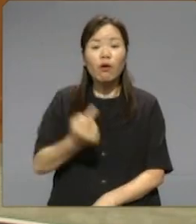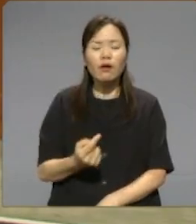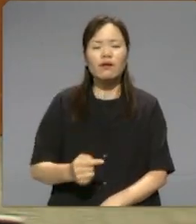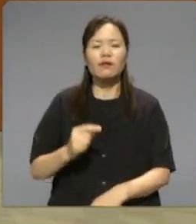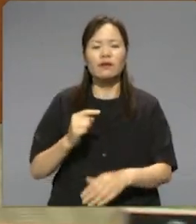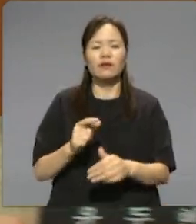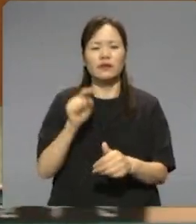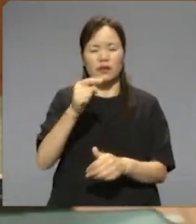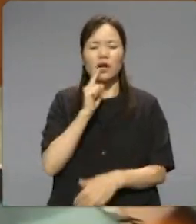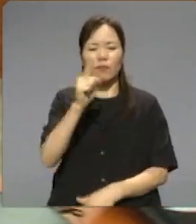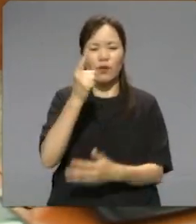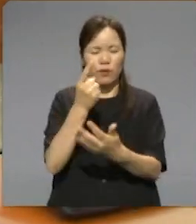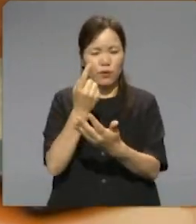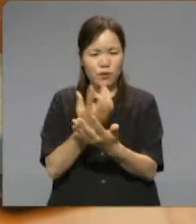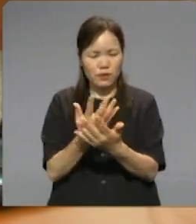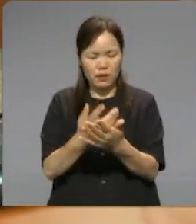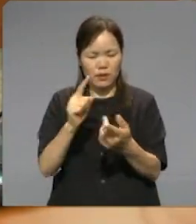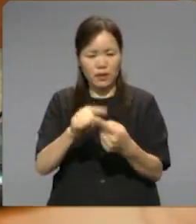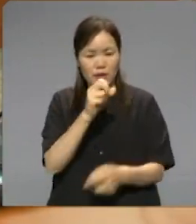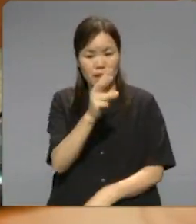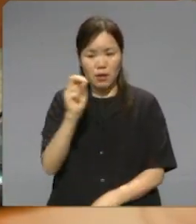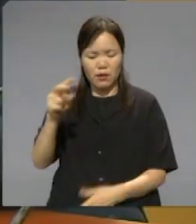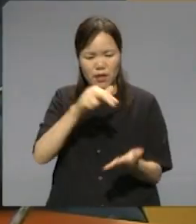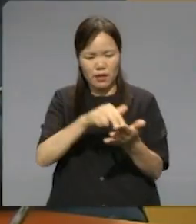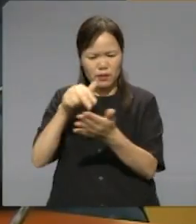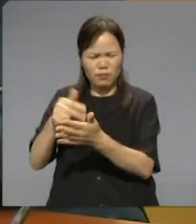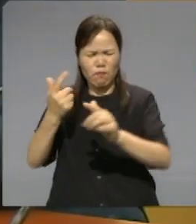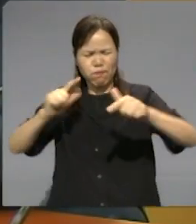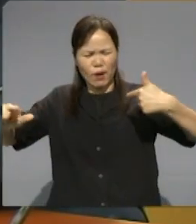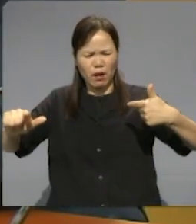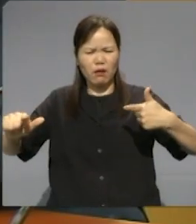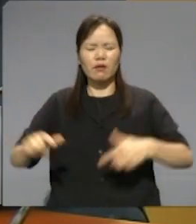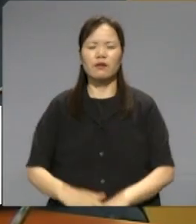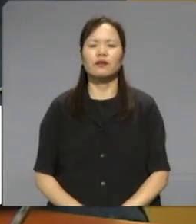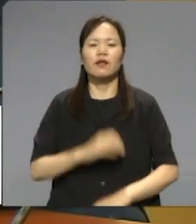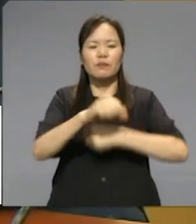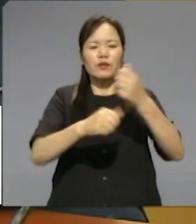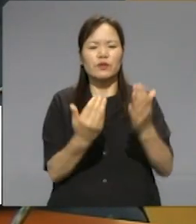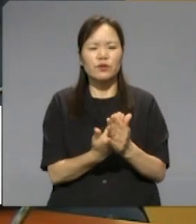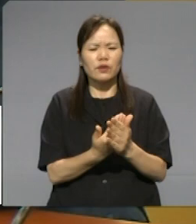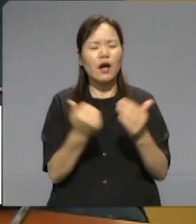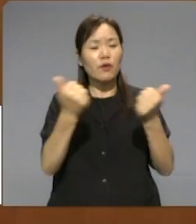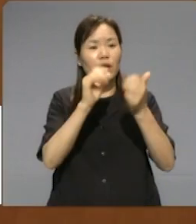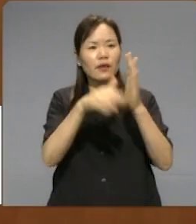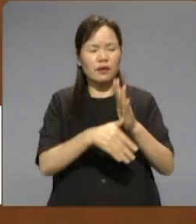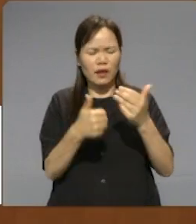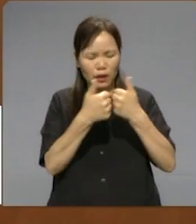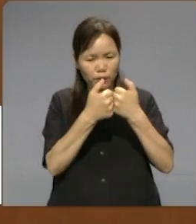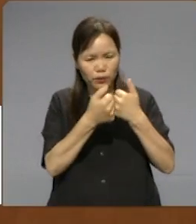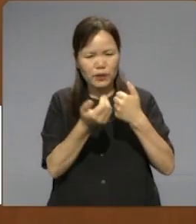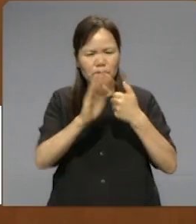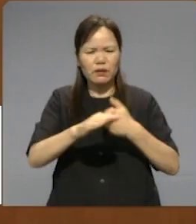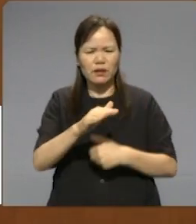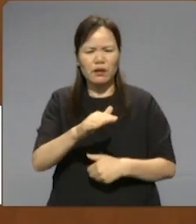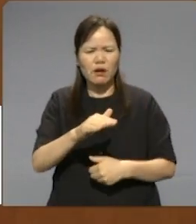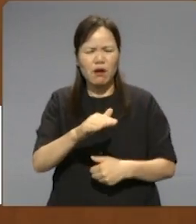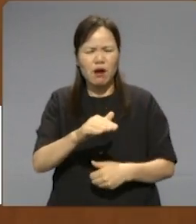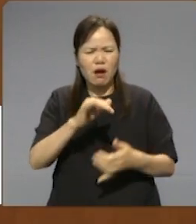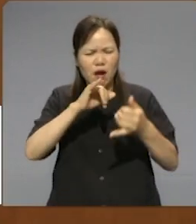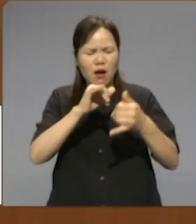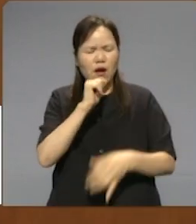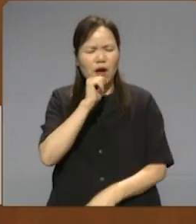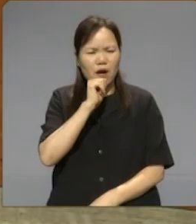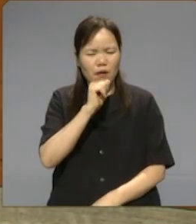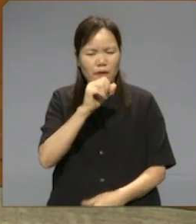인사청문 보고서를 두고 여야 입장차가 좁혀지지 않아 충돌한 겁니다 민주당은 일단 회의에서 논의하겠지만 절대 부적격이라고